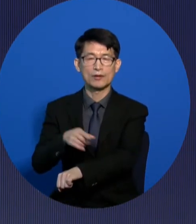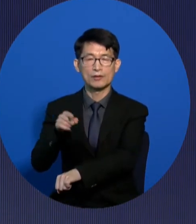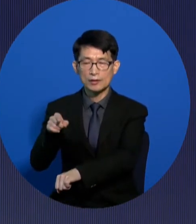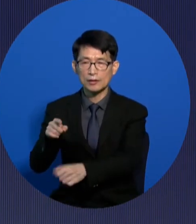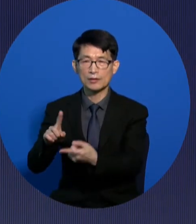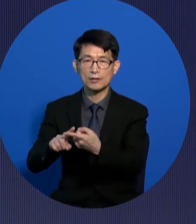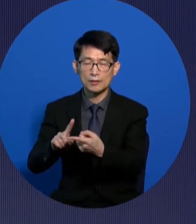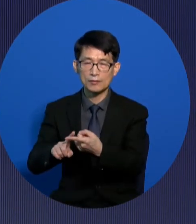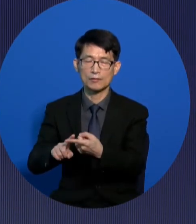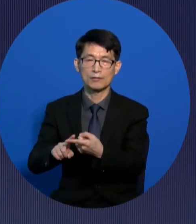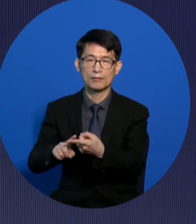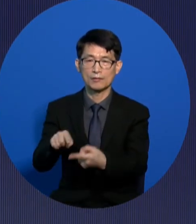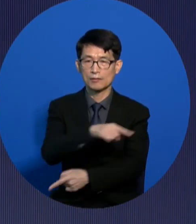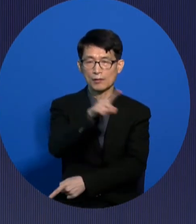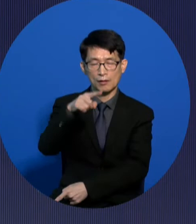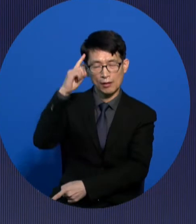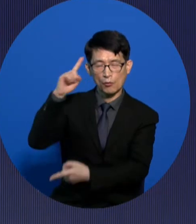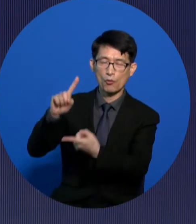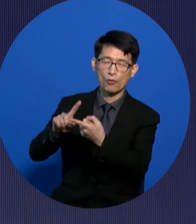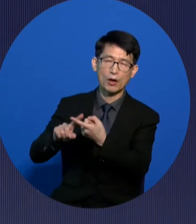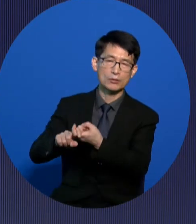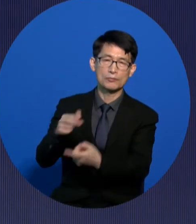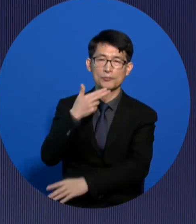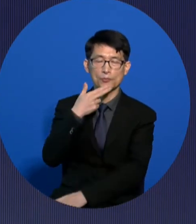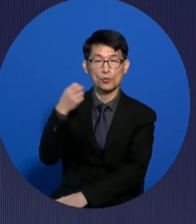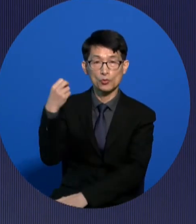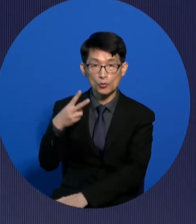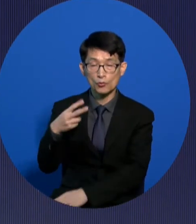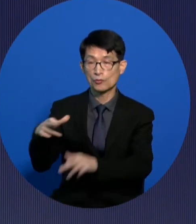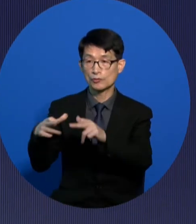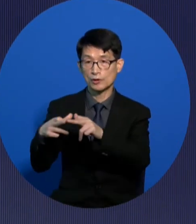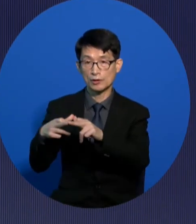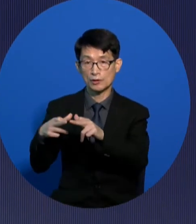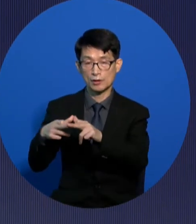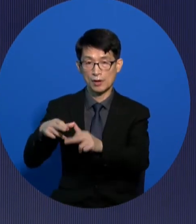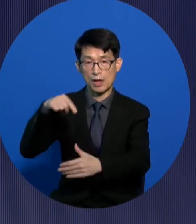겁니다. 그래서 이 포럼도